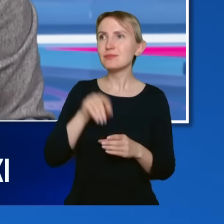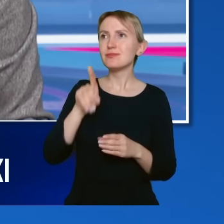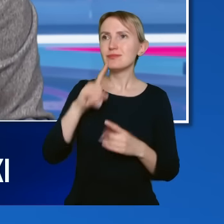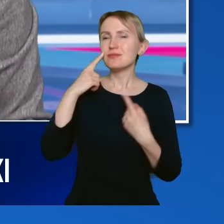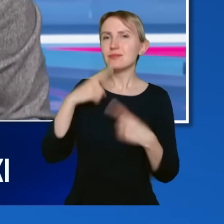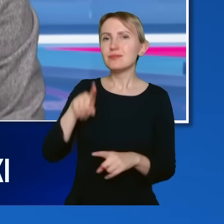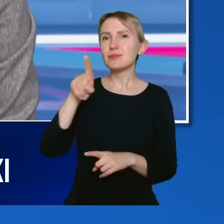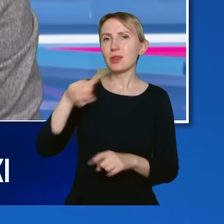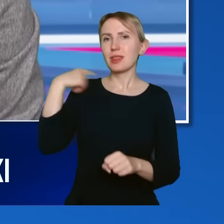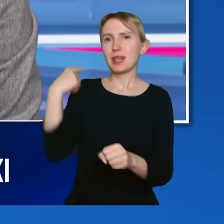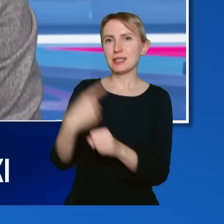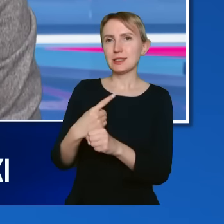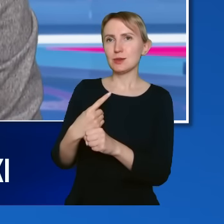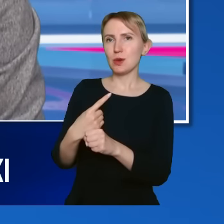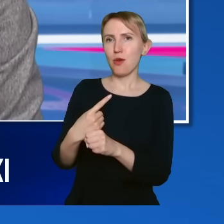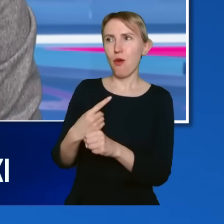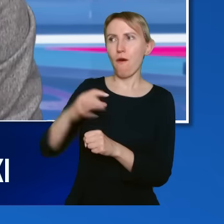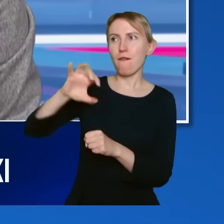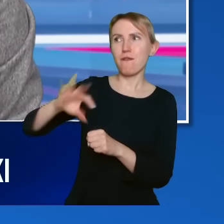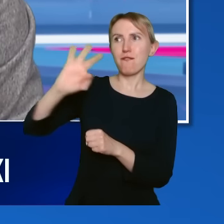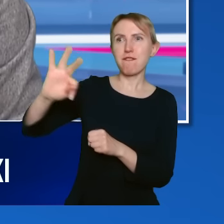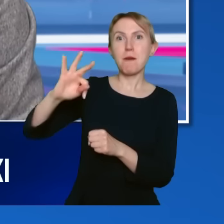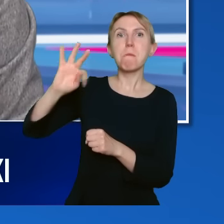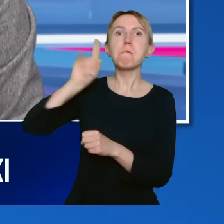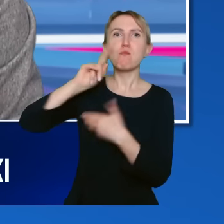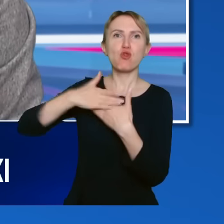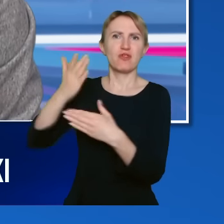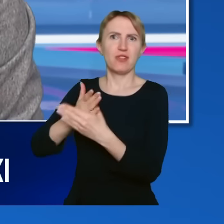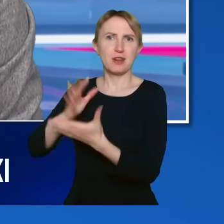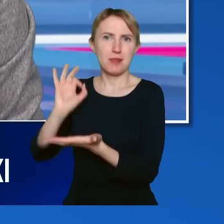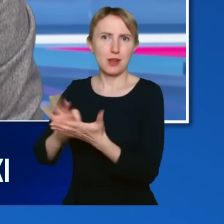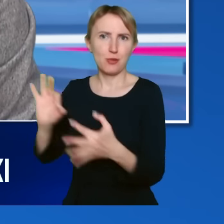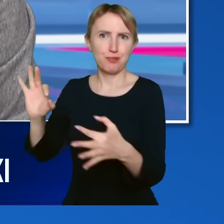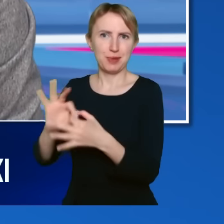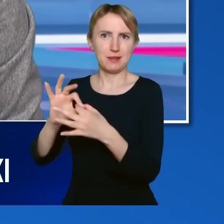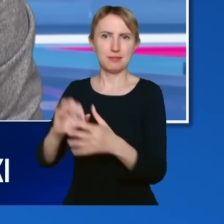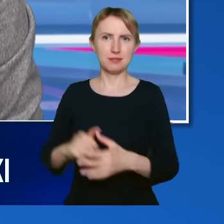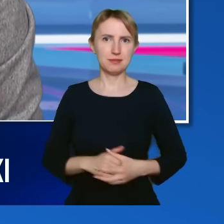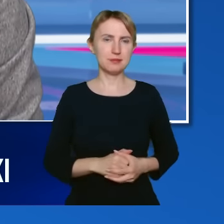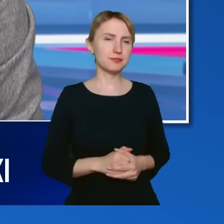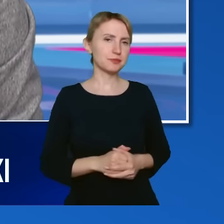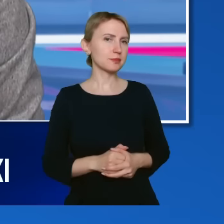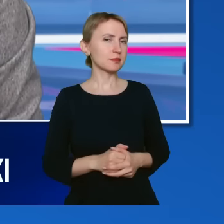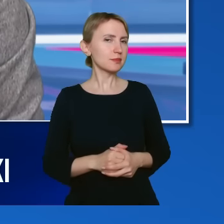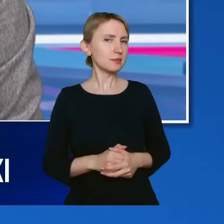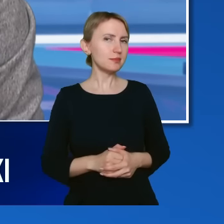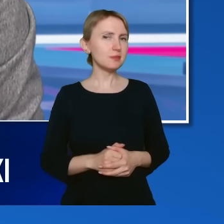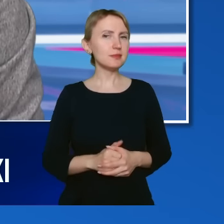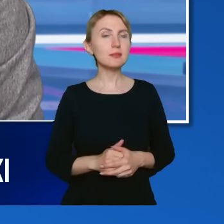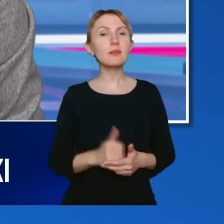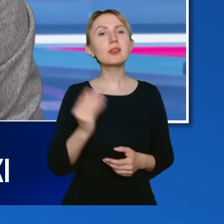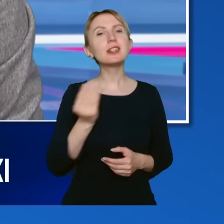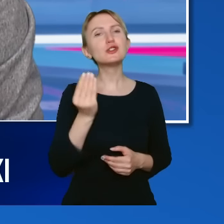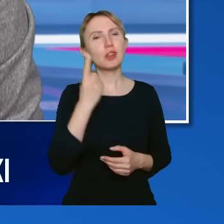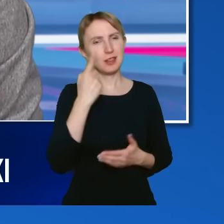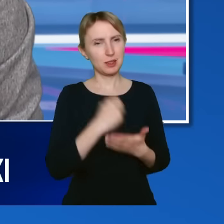wprost decyduje o branży, w której po prostu działa jej mąż. Tylko jeszcze jedno, ad vocem tego, co